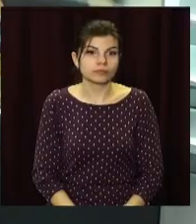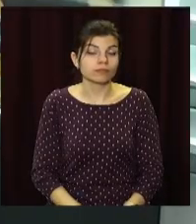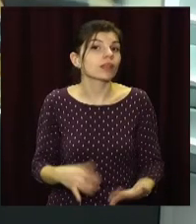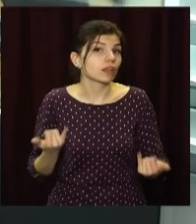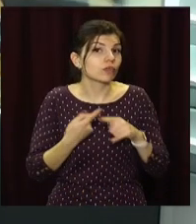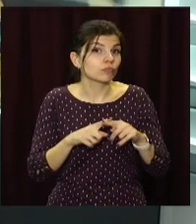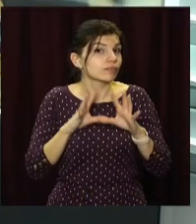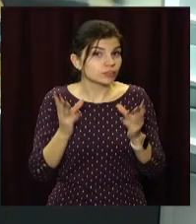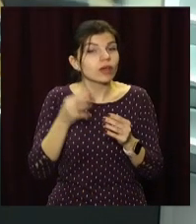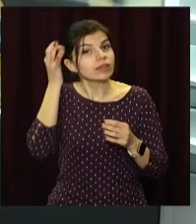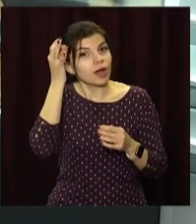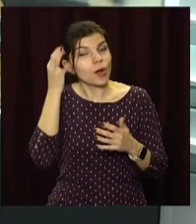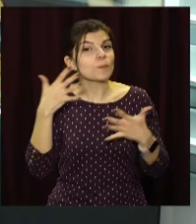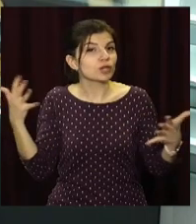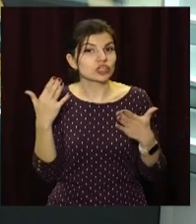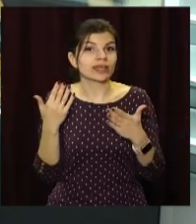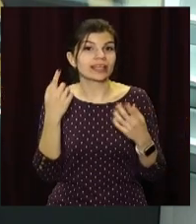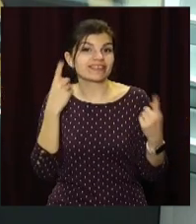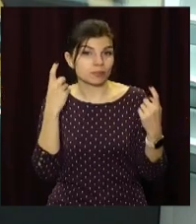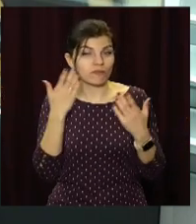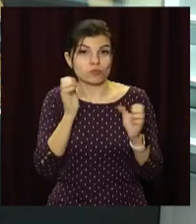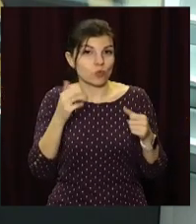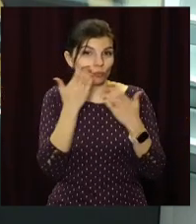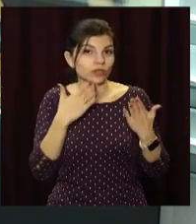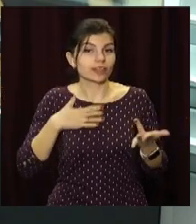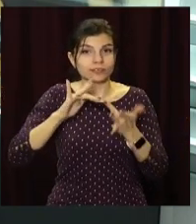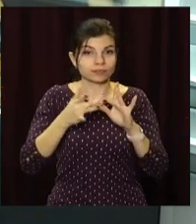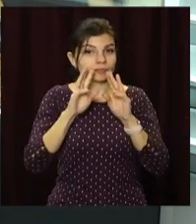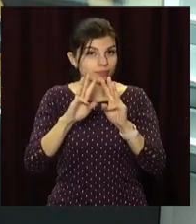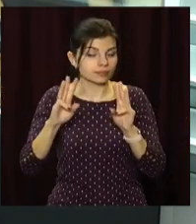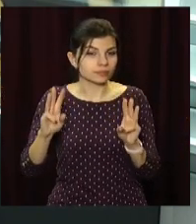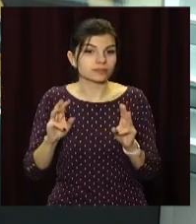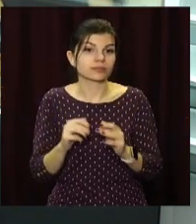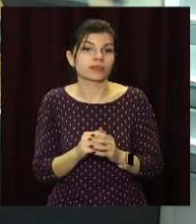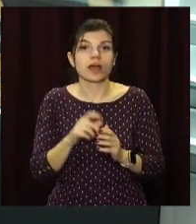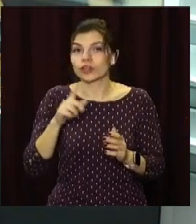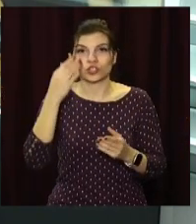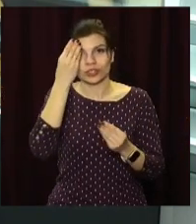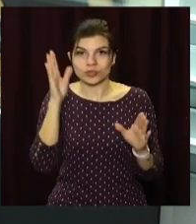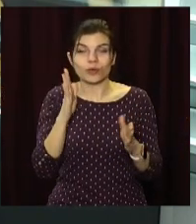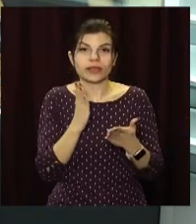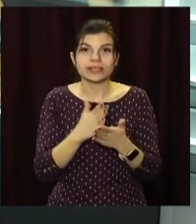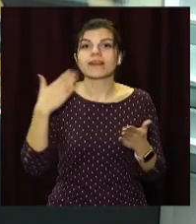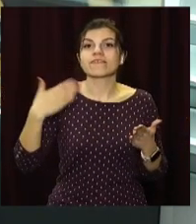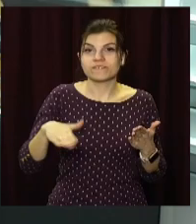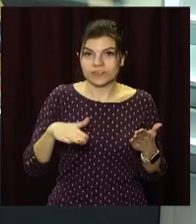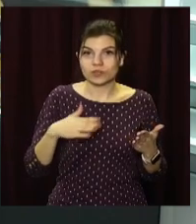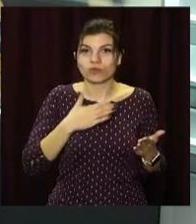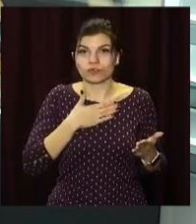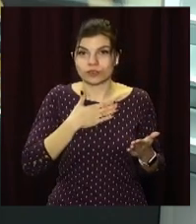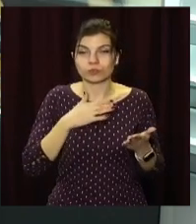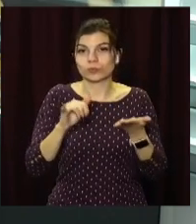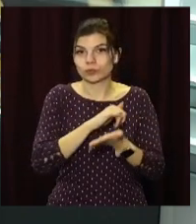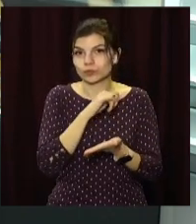На цьому все. Нагадую, що більше інформації ви зможете прочитати на нашому сайті opentv.media. Не забувайте й про сюжети в соціальних мережах